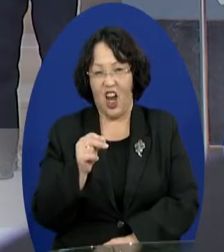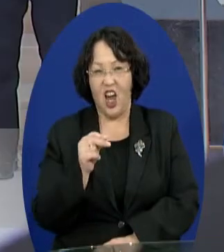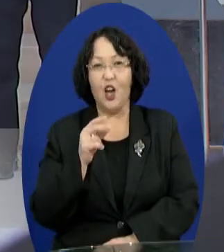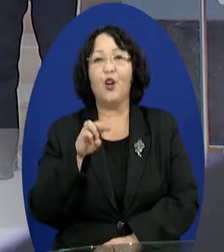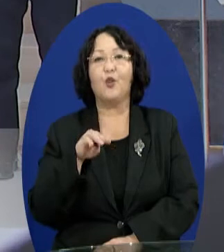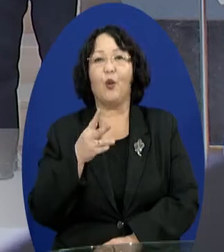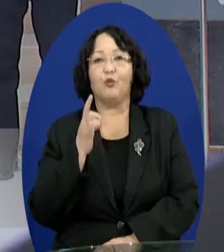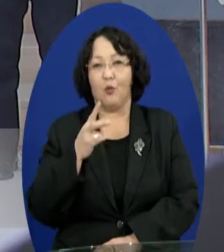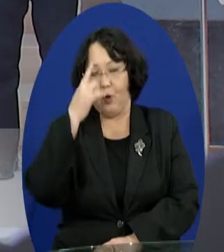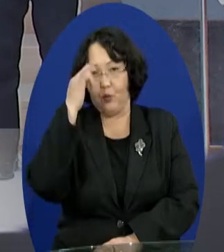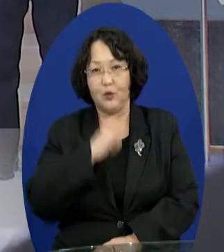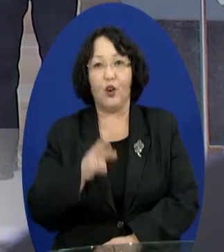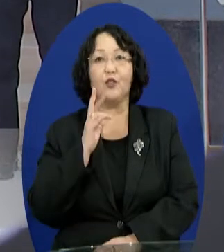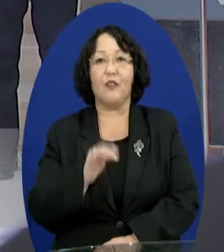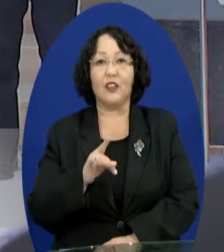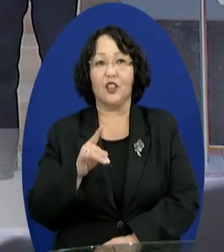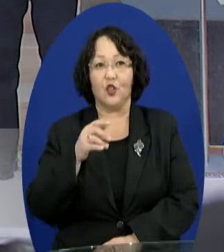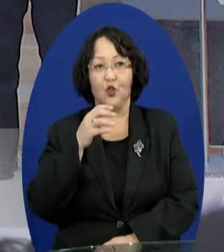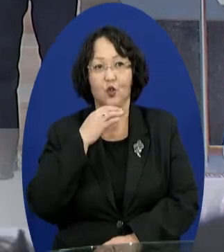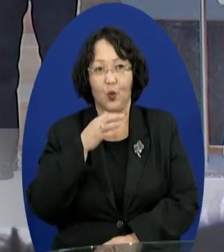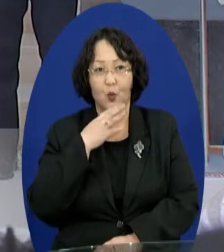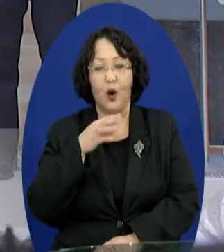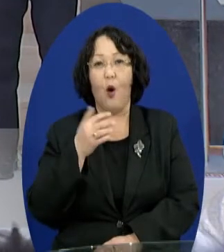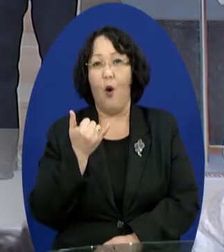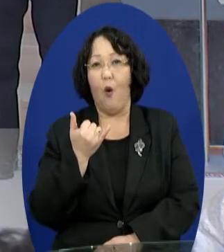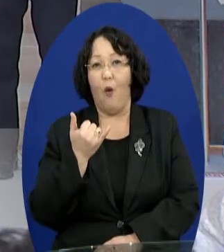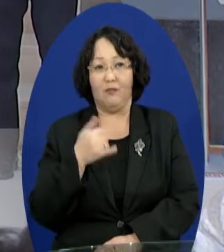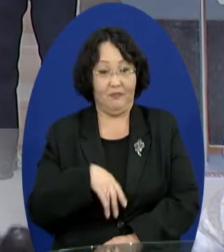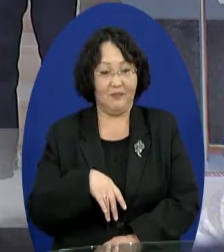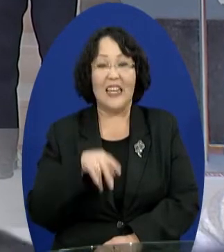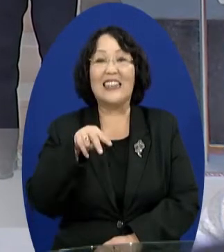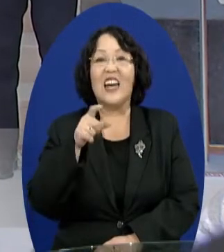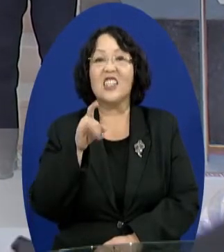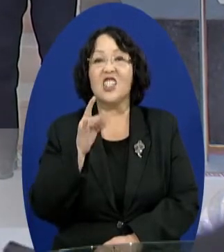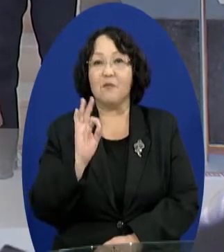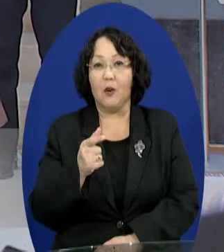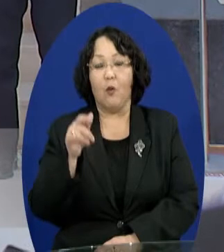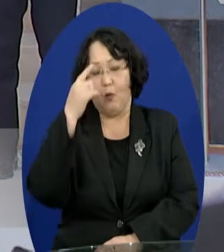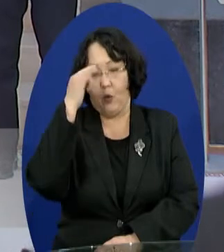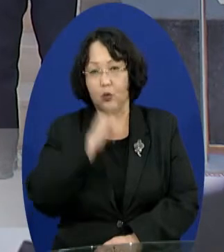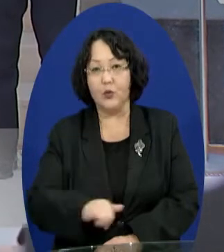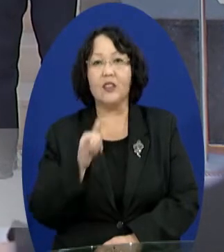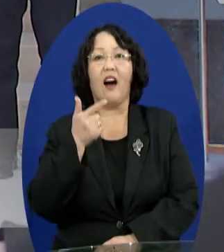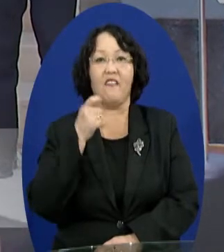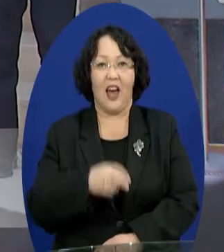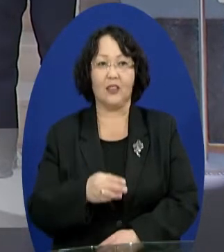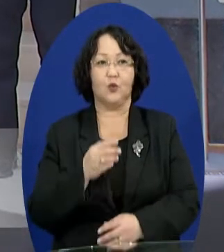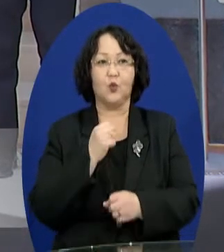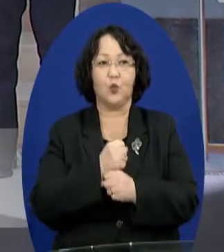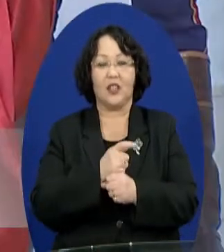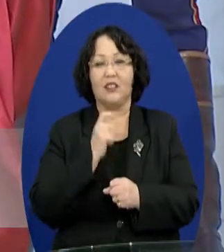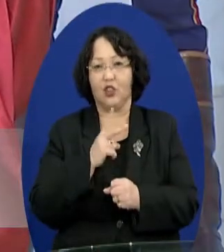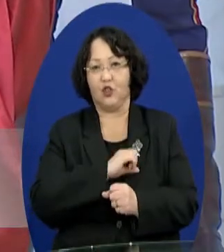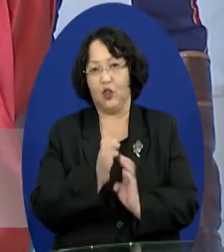улсын консерваторийн зөвлөх Лувсан Нарвын Эрдэн Чимэг нарт Монгол улсын урлагийн гавьяац сэтгэлтэн цол олгоод байна. Мөн Монгол